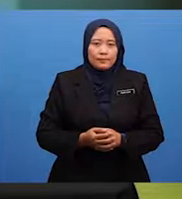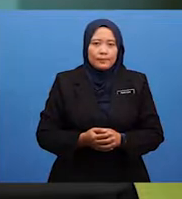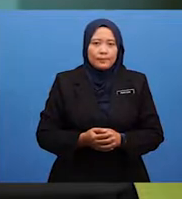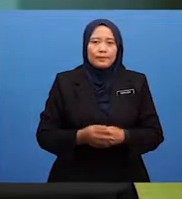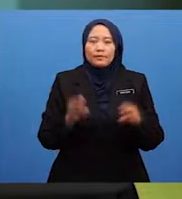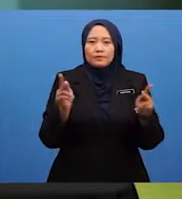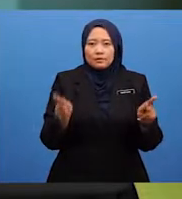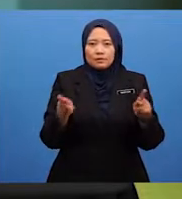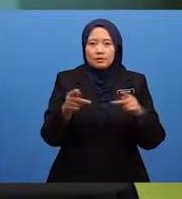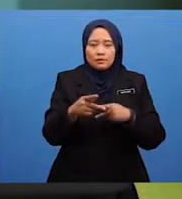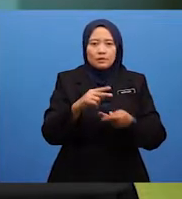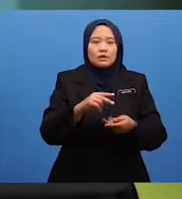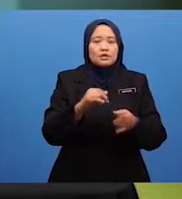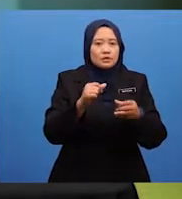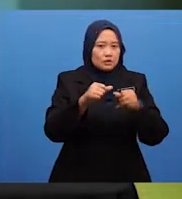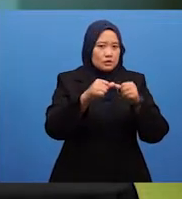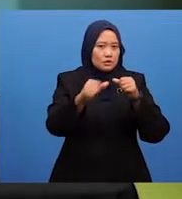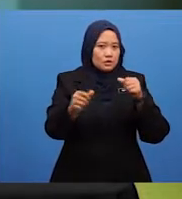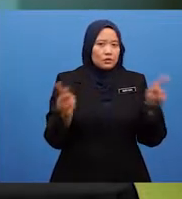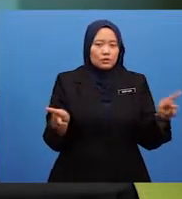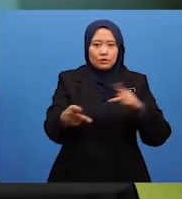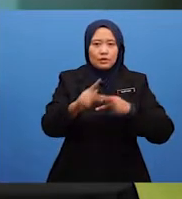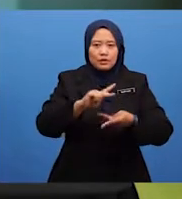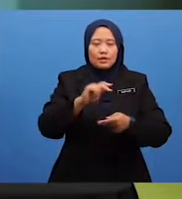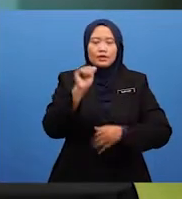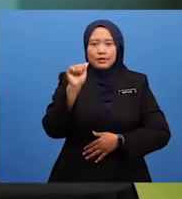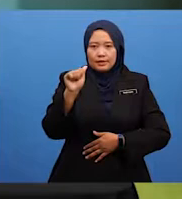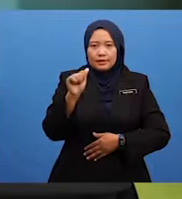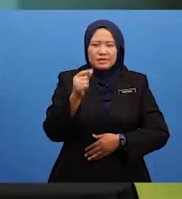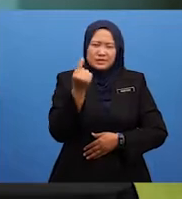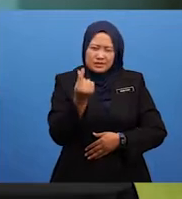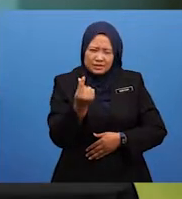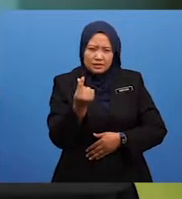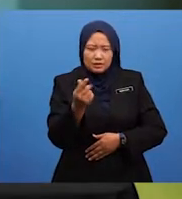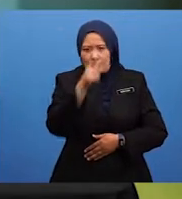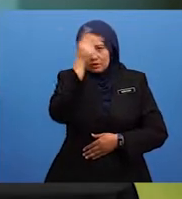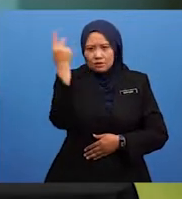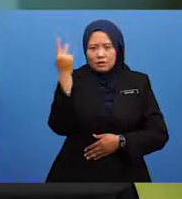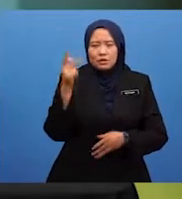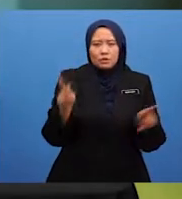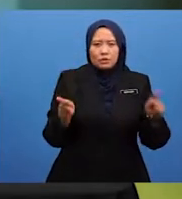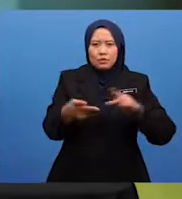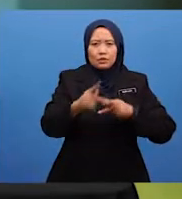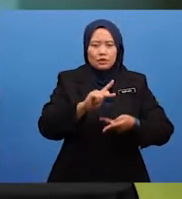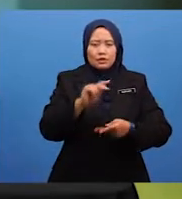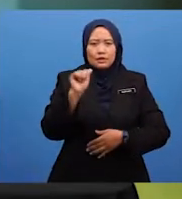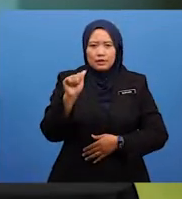Ya, jarak kotak A sedikit kerana kotak A mempunyai lebih